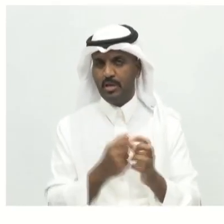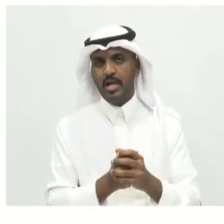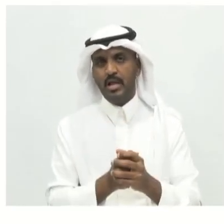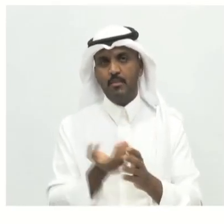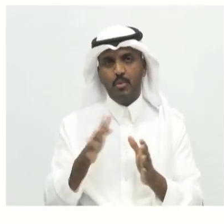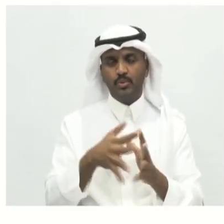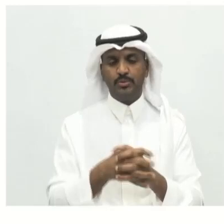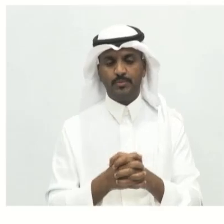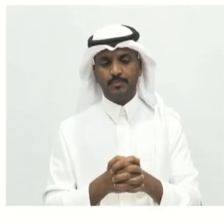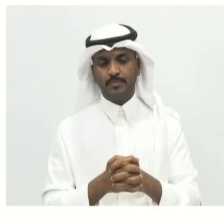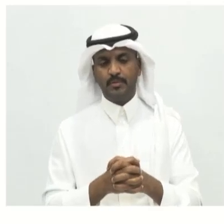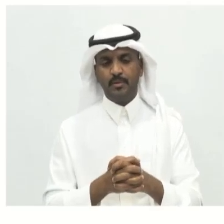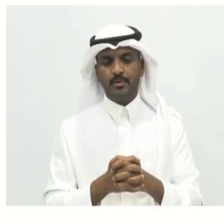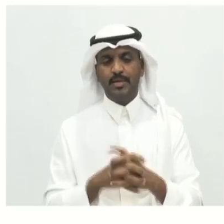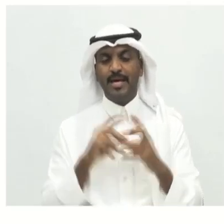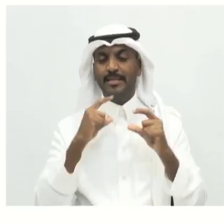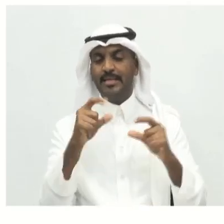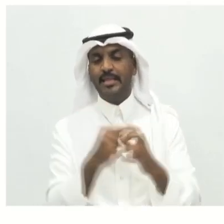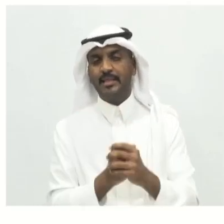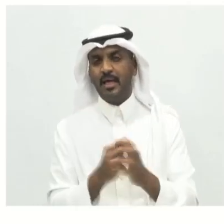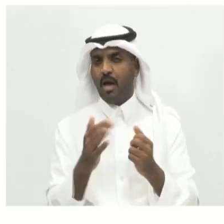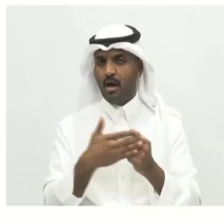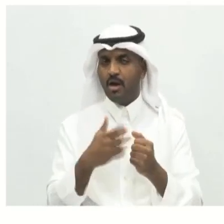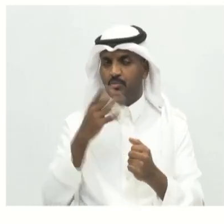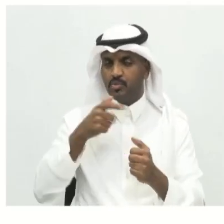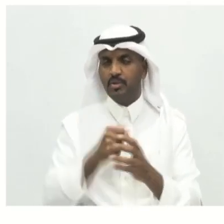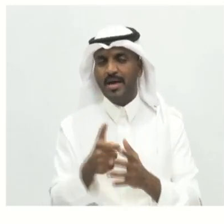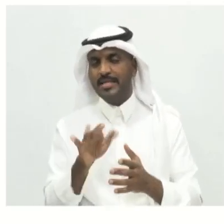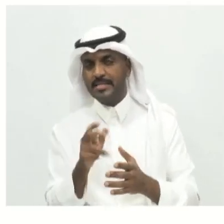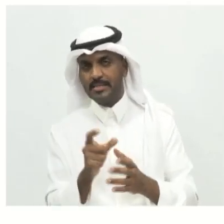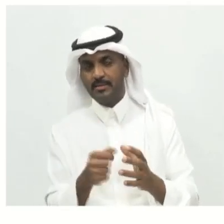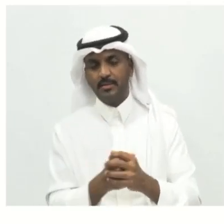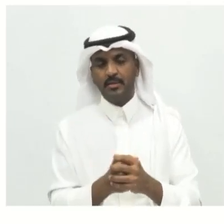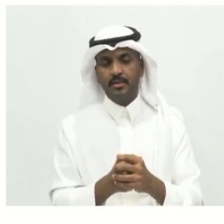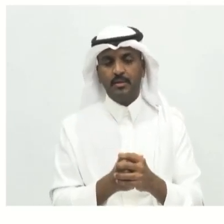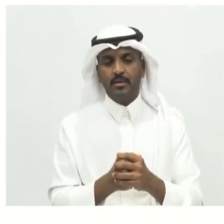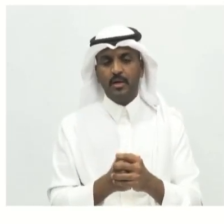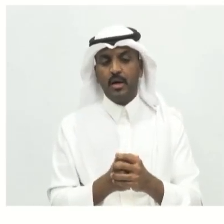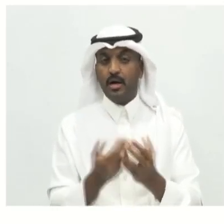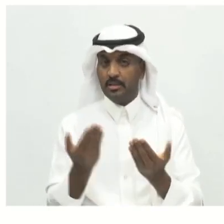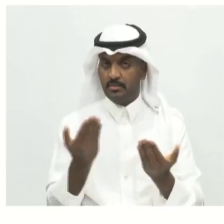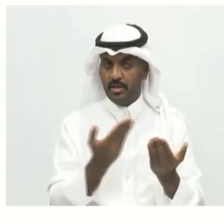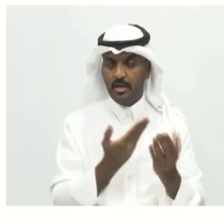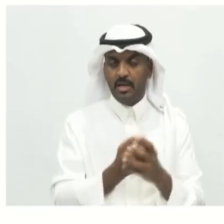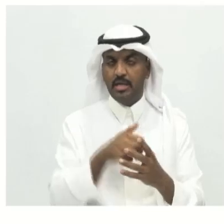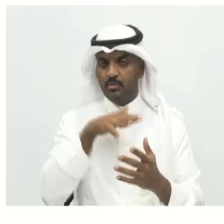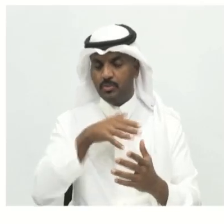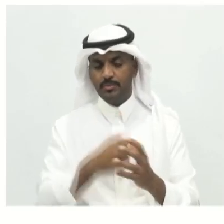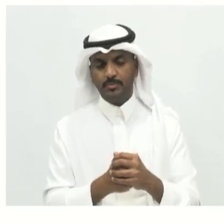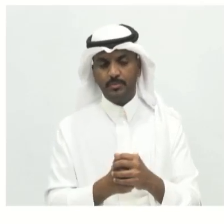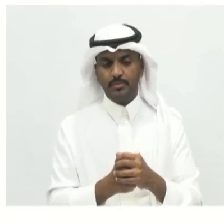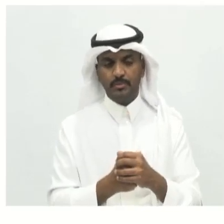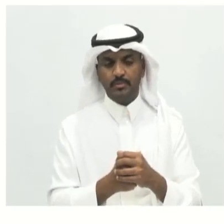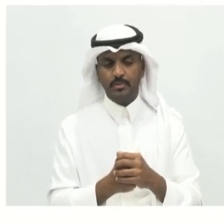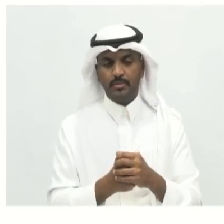الموت وكذلك حديث انس بن مالك رضي الله عنه قال قدم علي النبي صلى الله